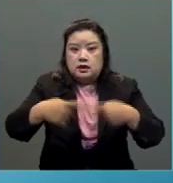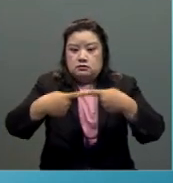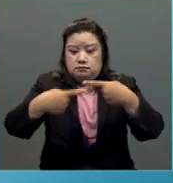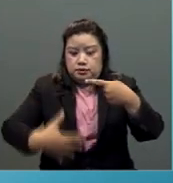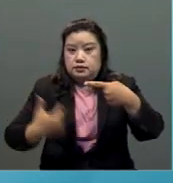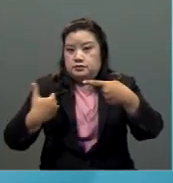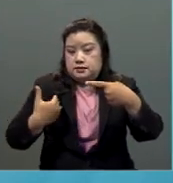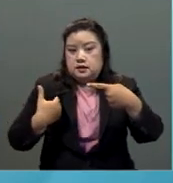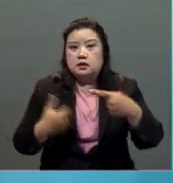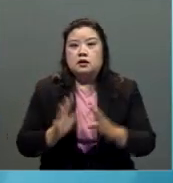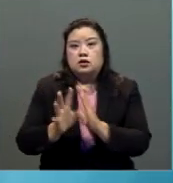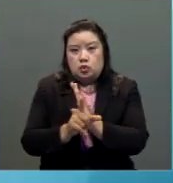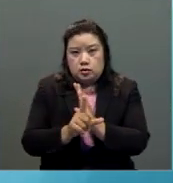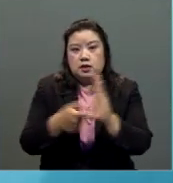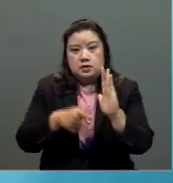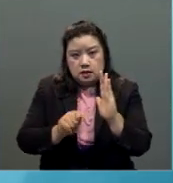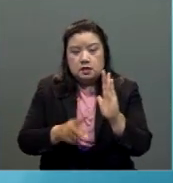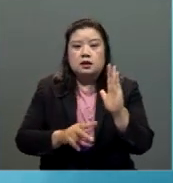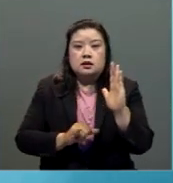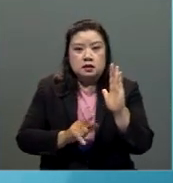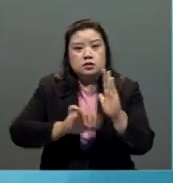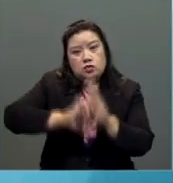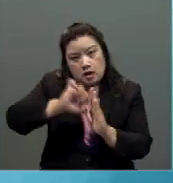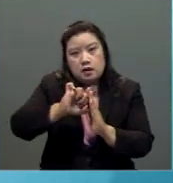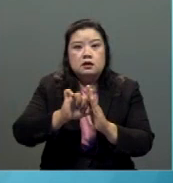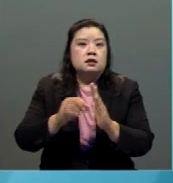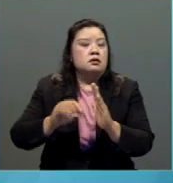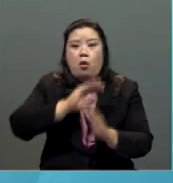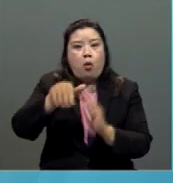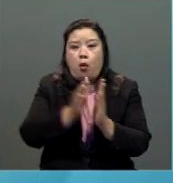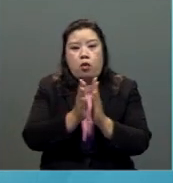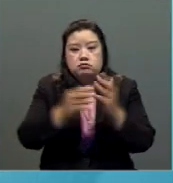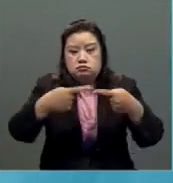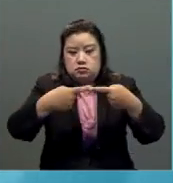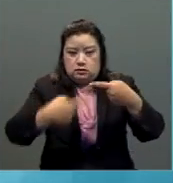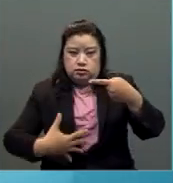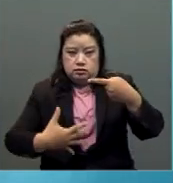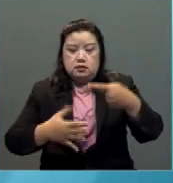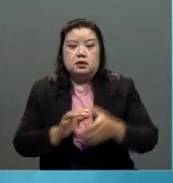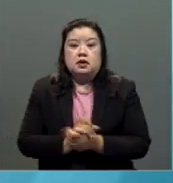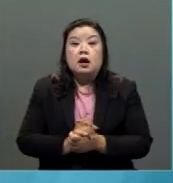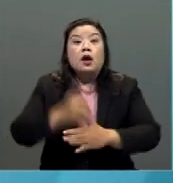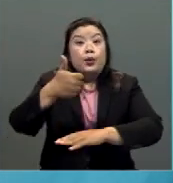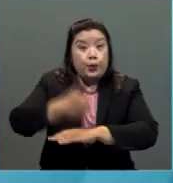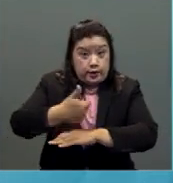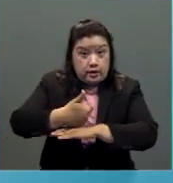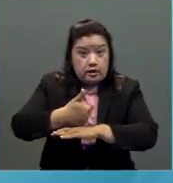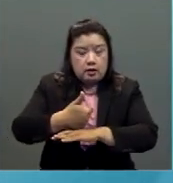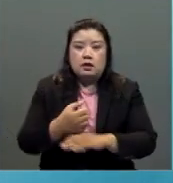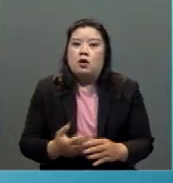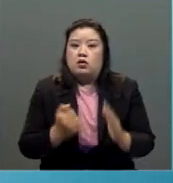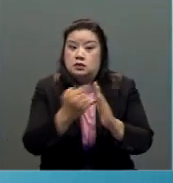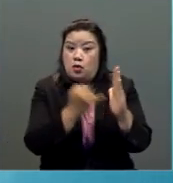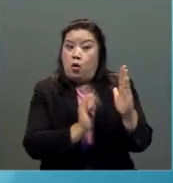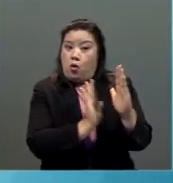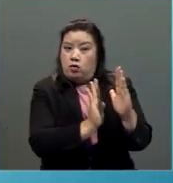านีมีชลบุรีปัตตานีสงขลาเชียงใหม่ปทุมธานีซึ่งตอนนี้ท่านผู้ว่าราชการจังหวัดทุกท่านที่อยู่ในนี้ก็ท